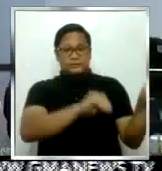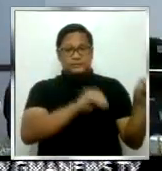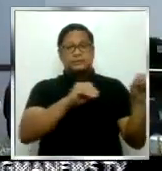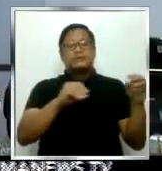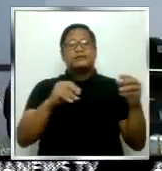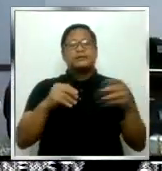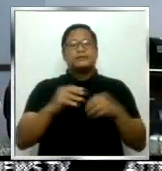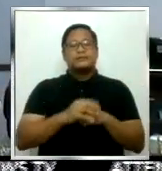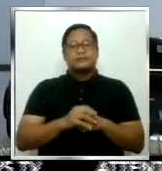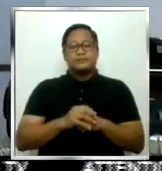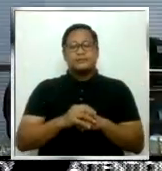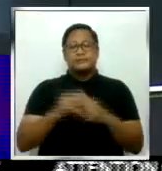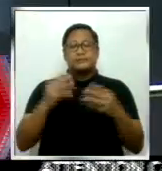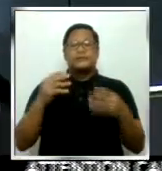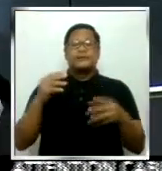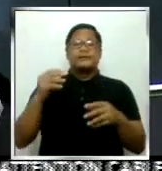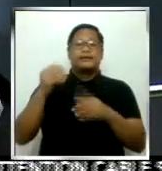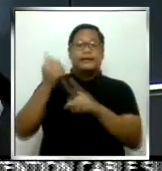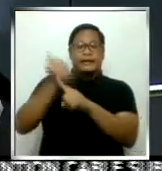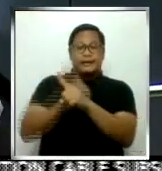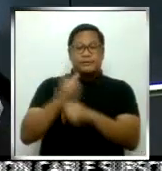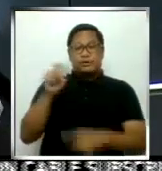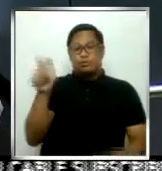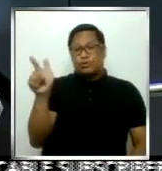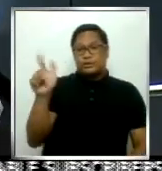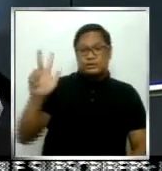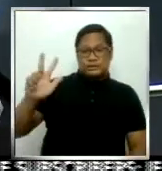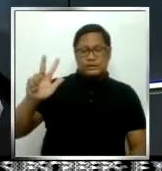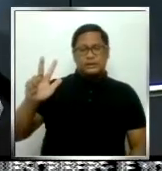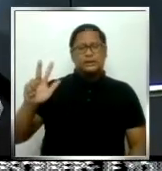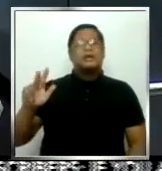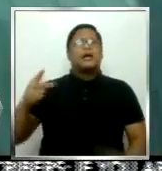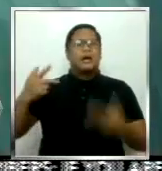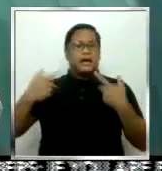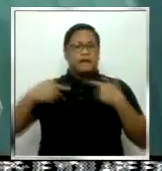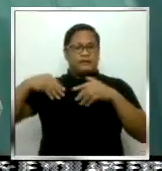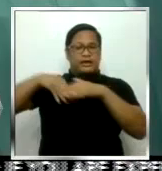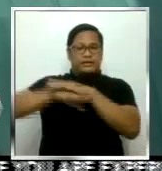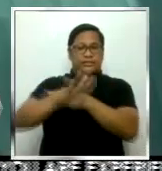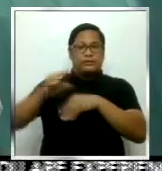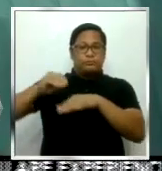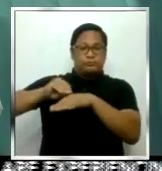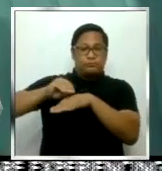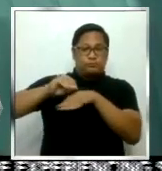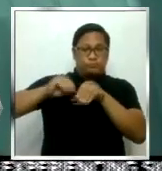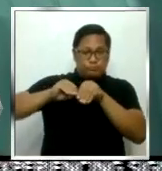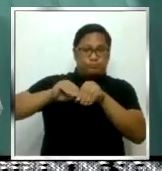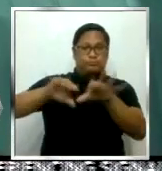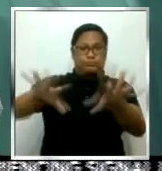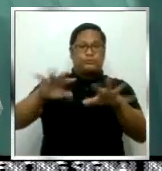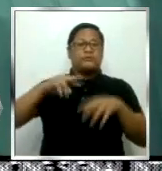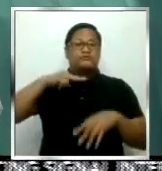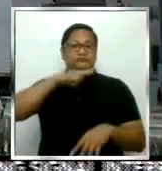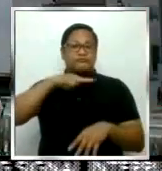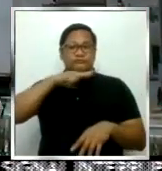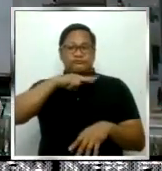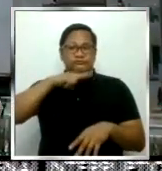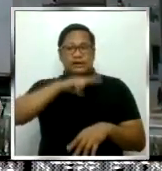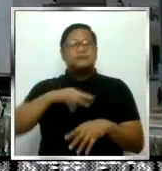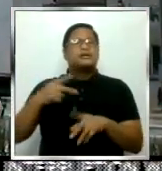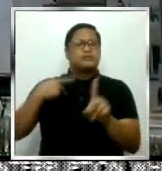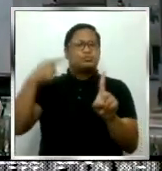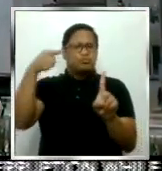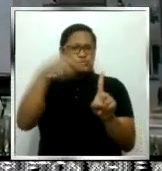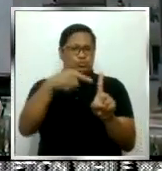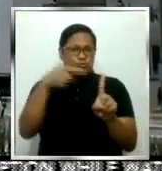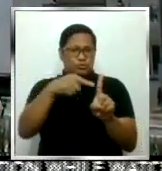Bilibid. Nitong April 23, napasok ng COVID-19 ang New Bilibid Prison matapos magpositibo sa sakit ang isang preso sa